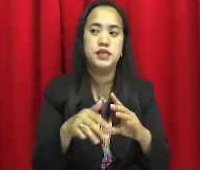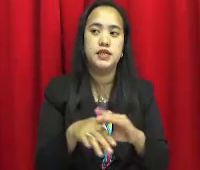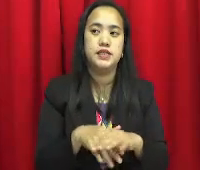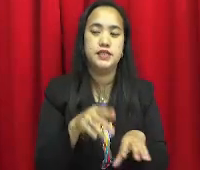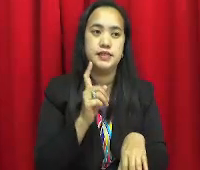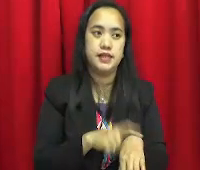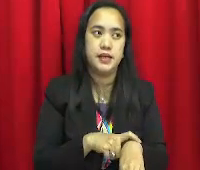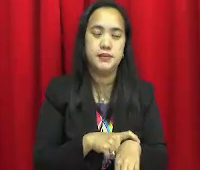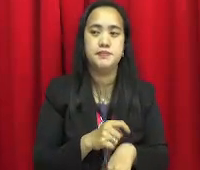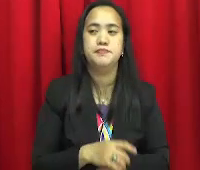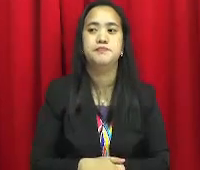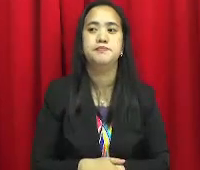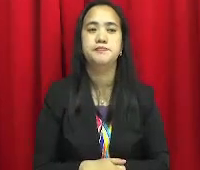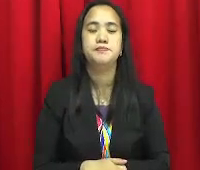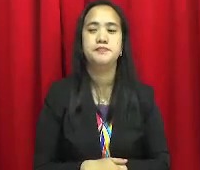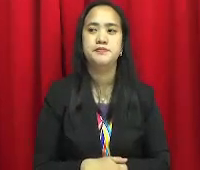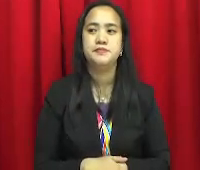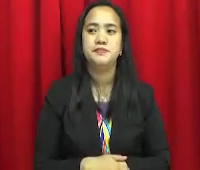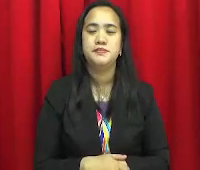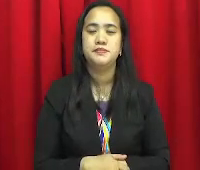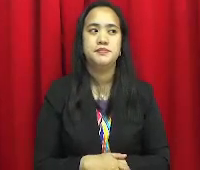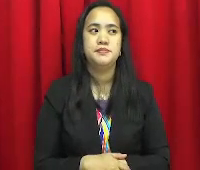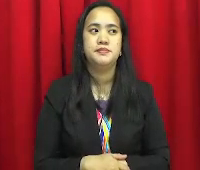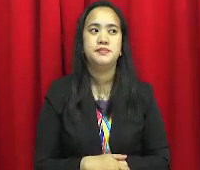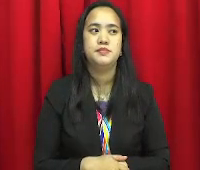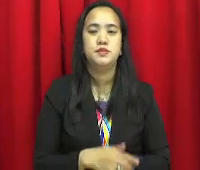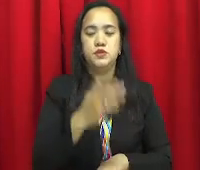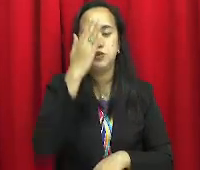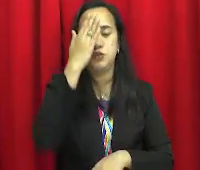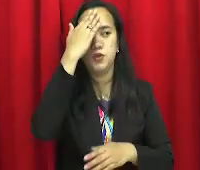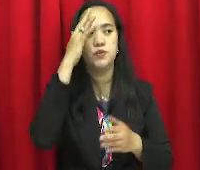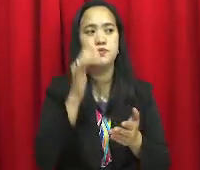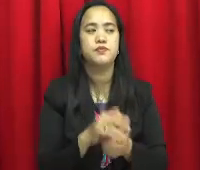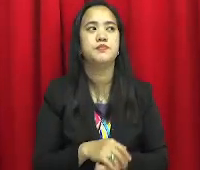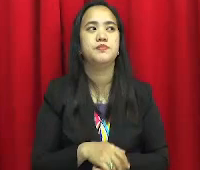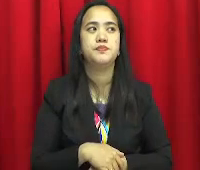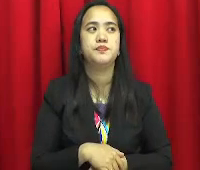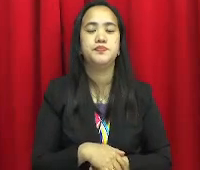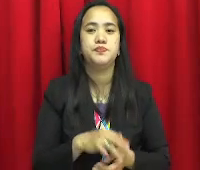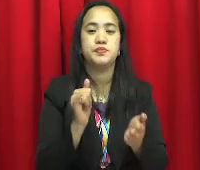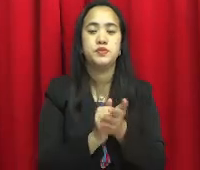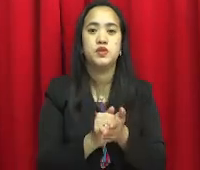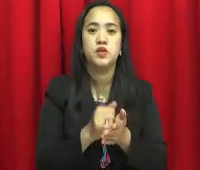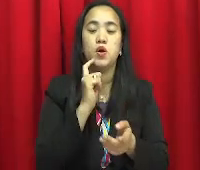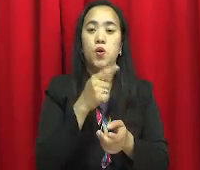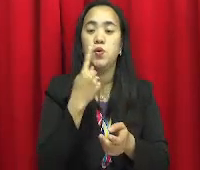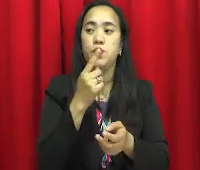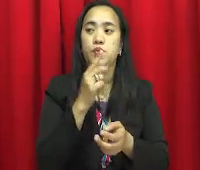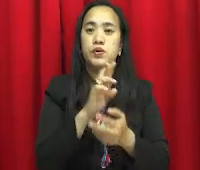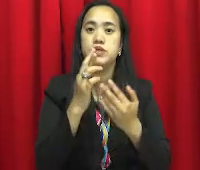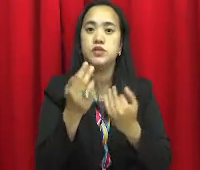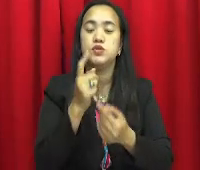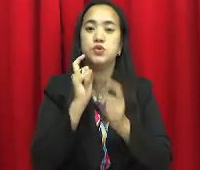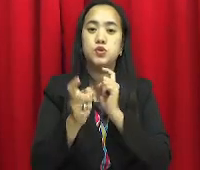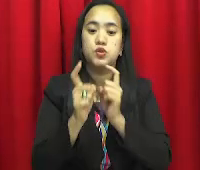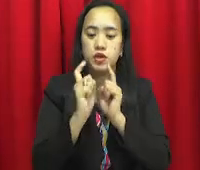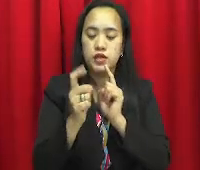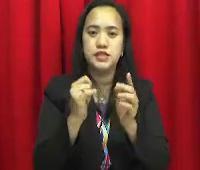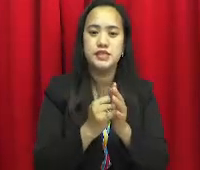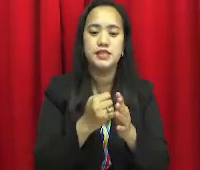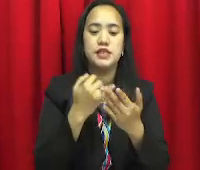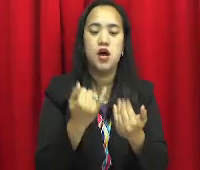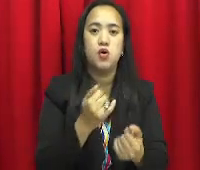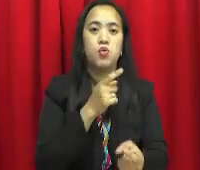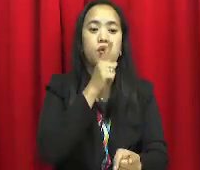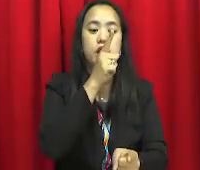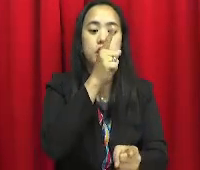Amen. Wow. Amen. Amen. That's good. So, alam niyo mga kapatid, ang nagsasalita ay totoong nandiyan na sa kalagayan na ganyan.